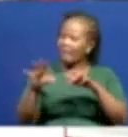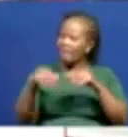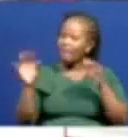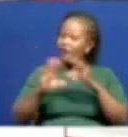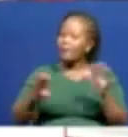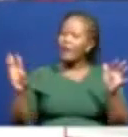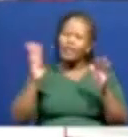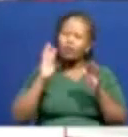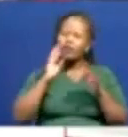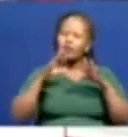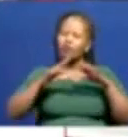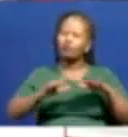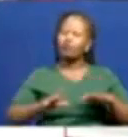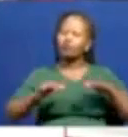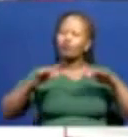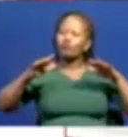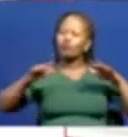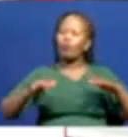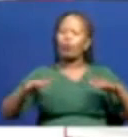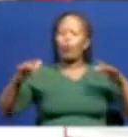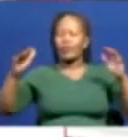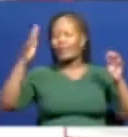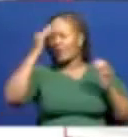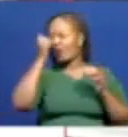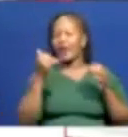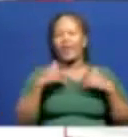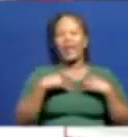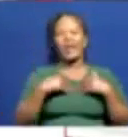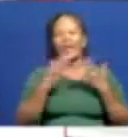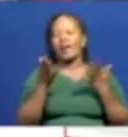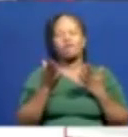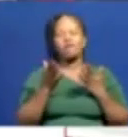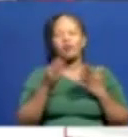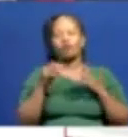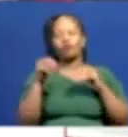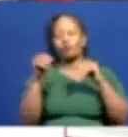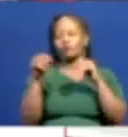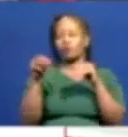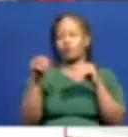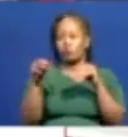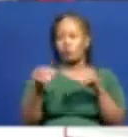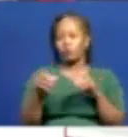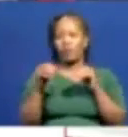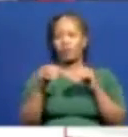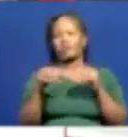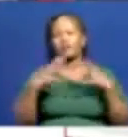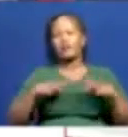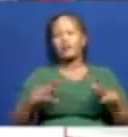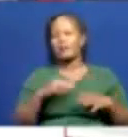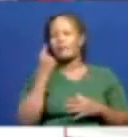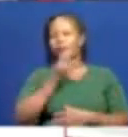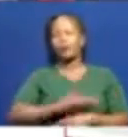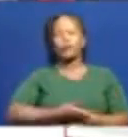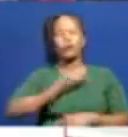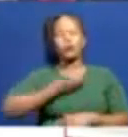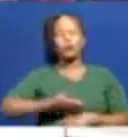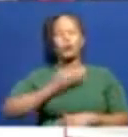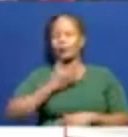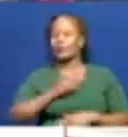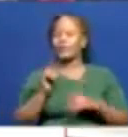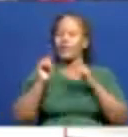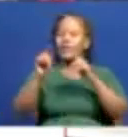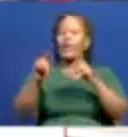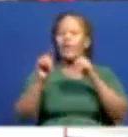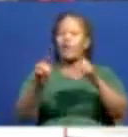na uzoaji wa mchanga usiothibitiwa. Wakazi hao wenye ghadhabu wanamlaumu afisa mmoja